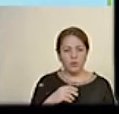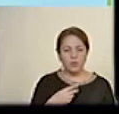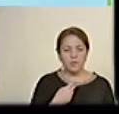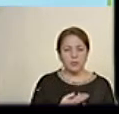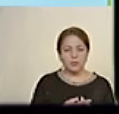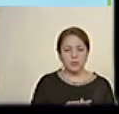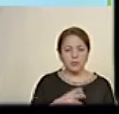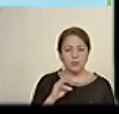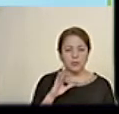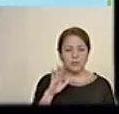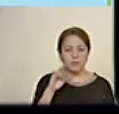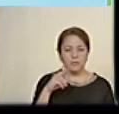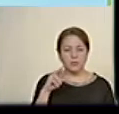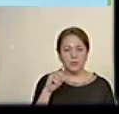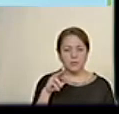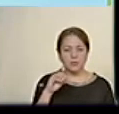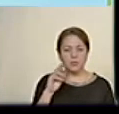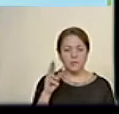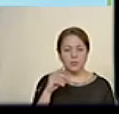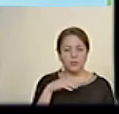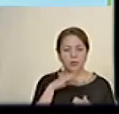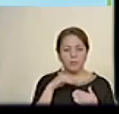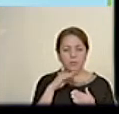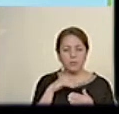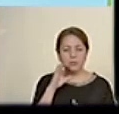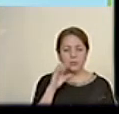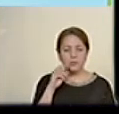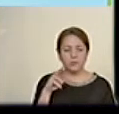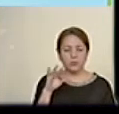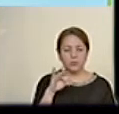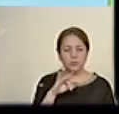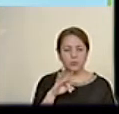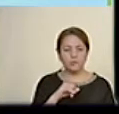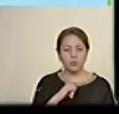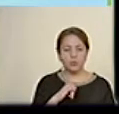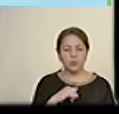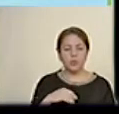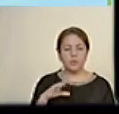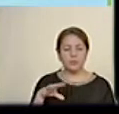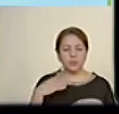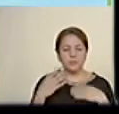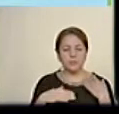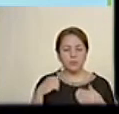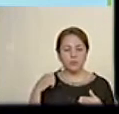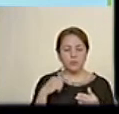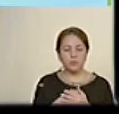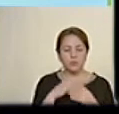невдалеке. Болтать с дуру. Заниматься допоздна.